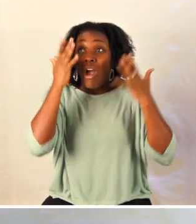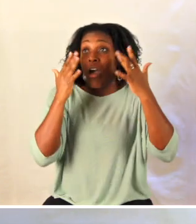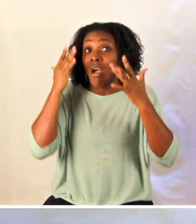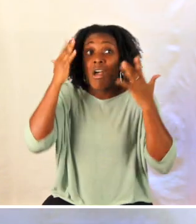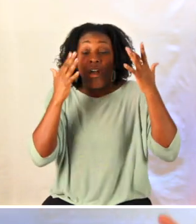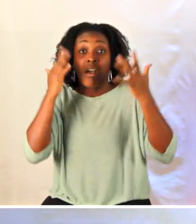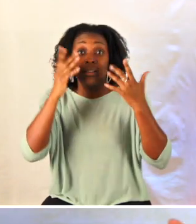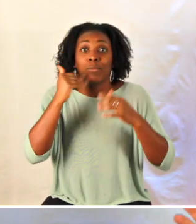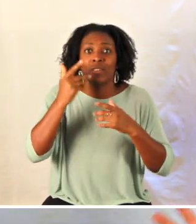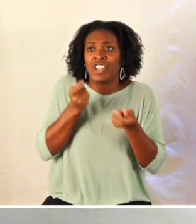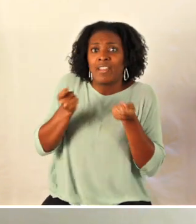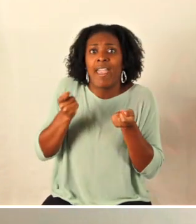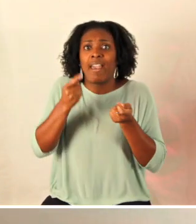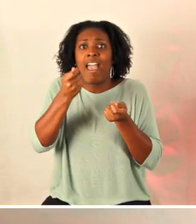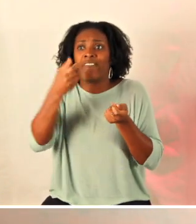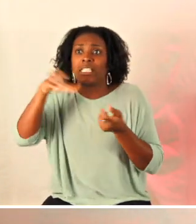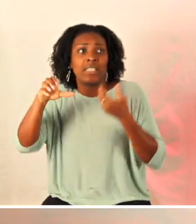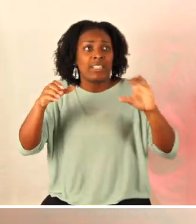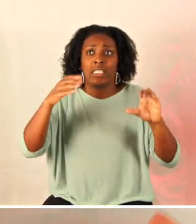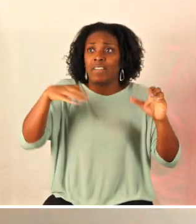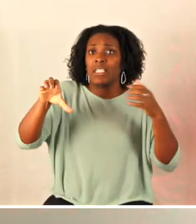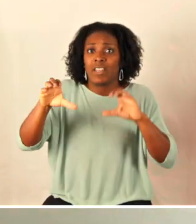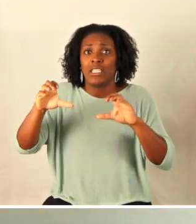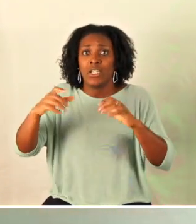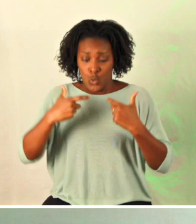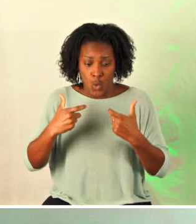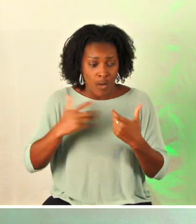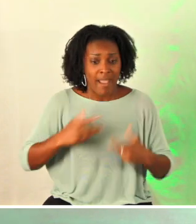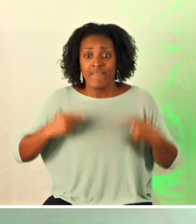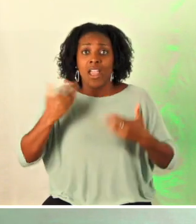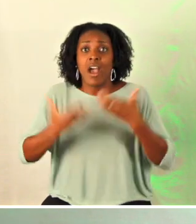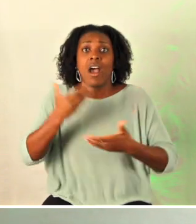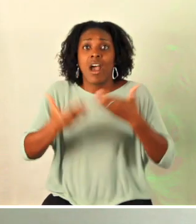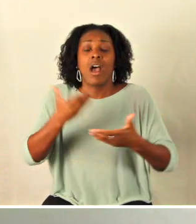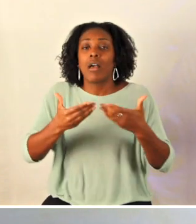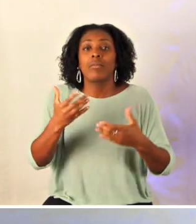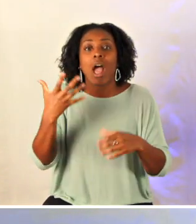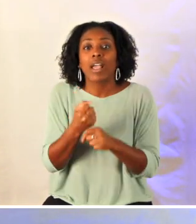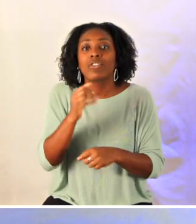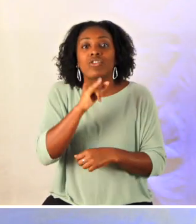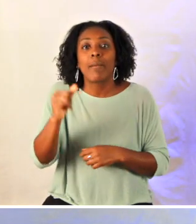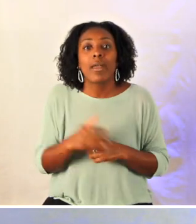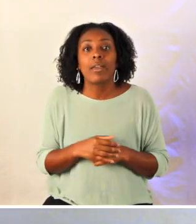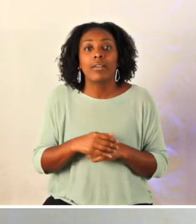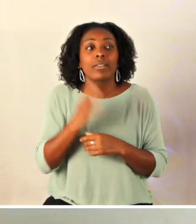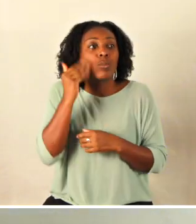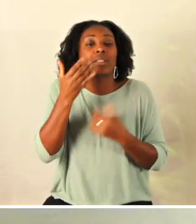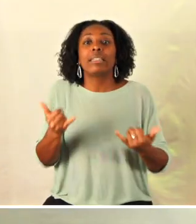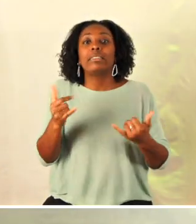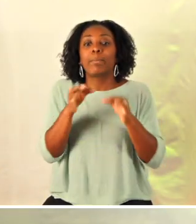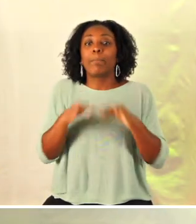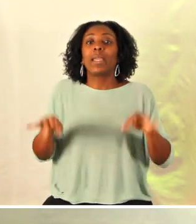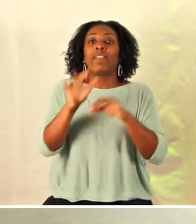essaye d'investir, de gérer, de contrôler sa vie. Mais il n'y arrive jamais. C'est pour ça que, dans notre pays, par exemple de France, on